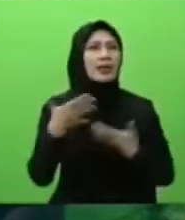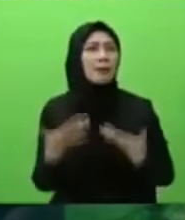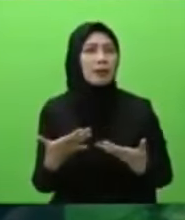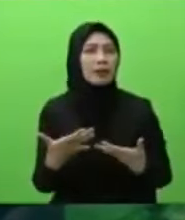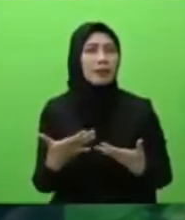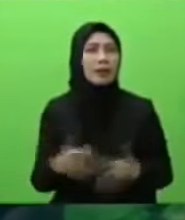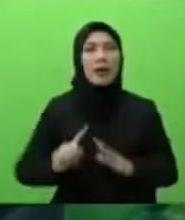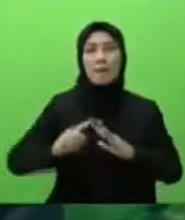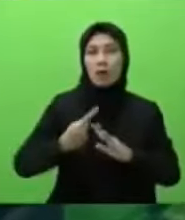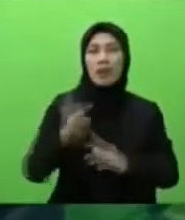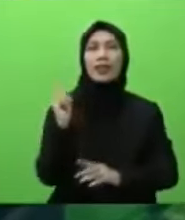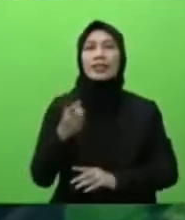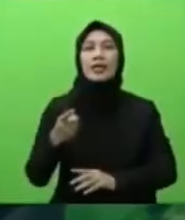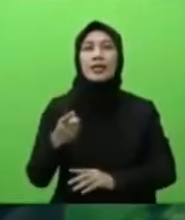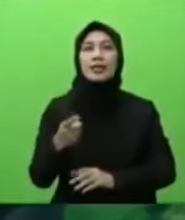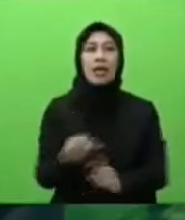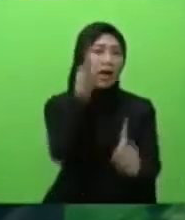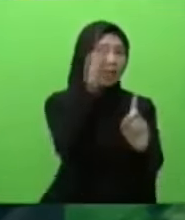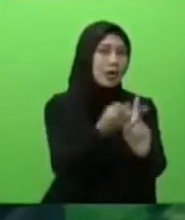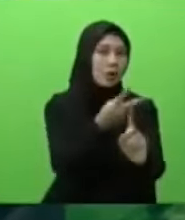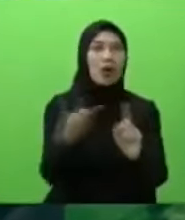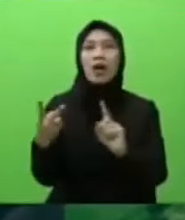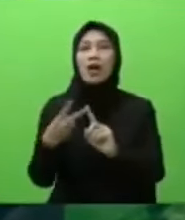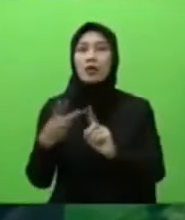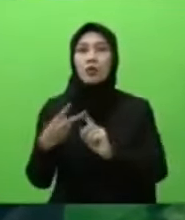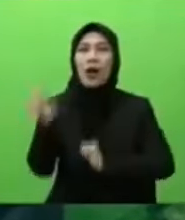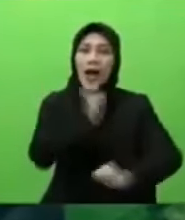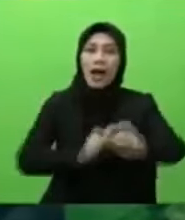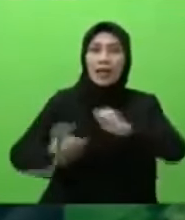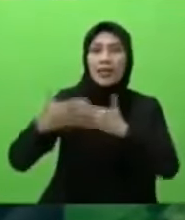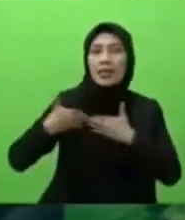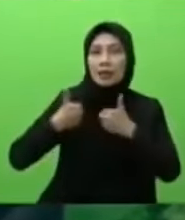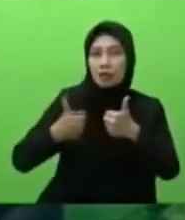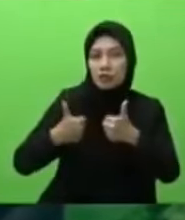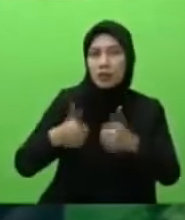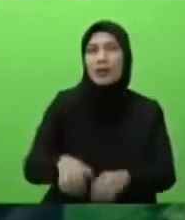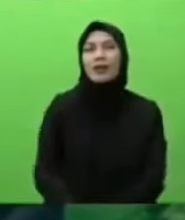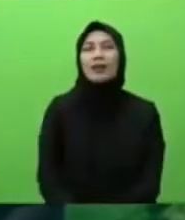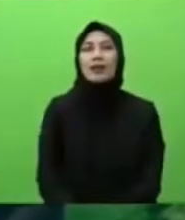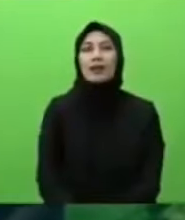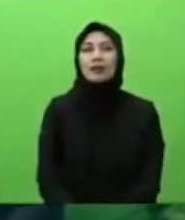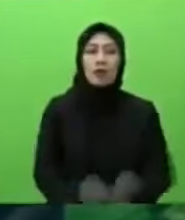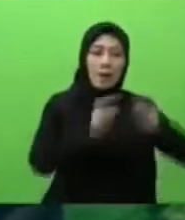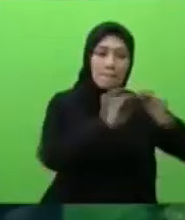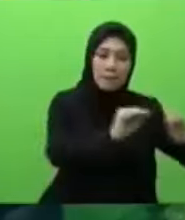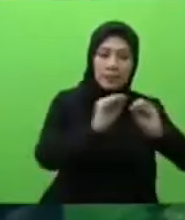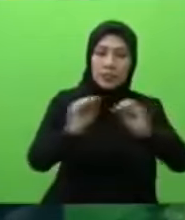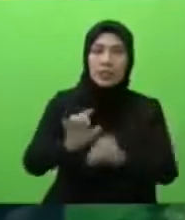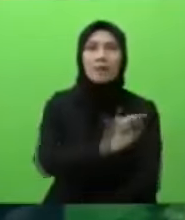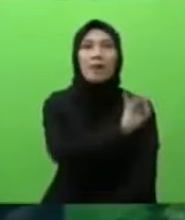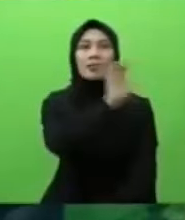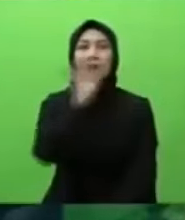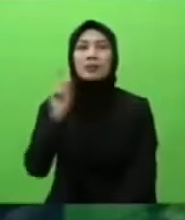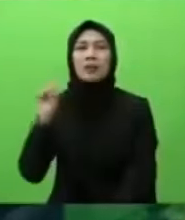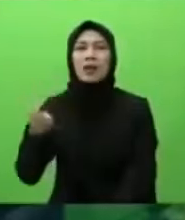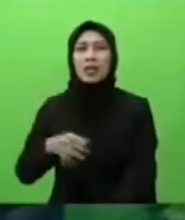amal usaha dan dakwah kemasyarakatan yang mencerdaskan dan mencerahkan dari pusat Kota